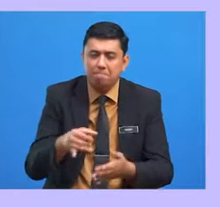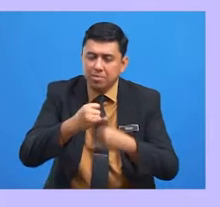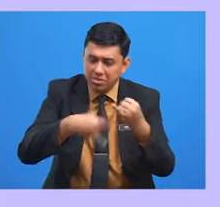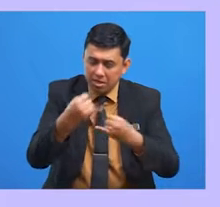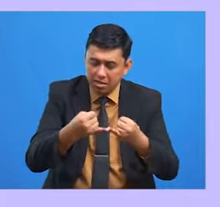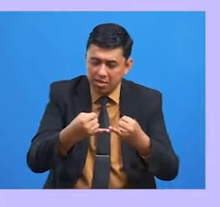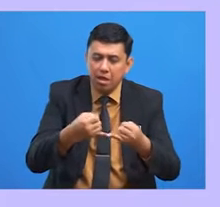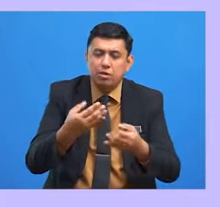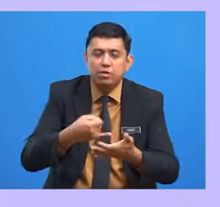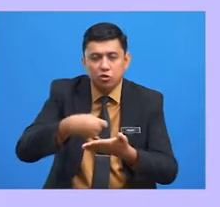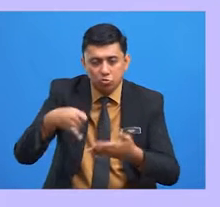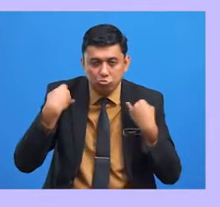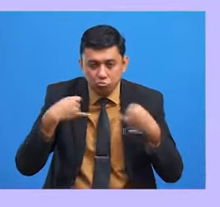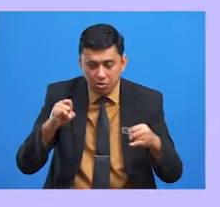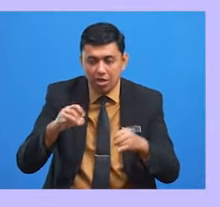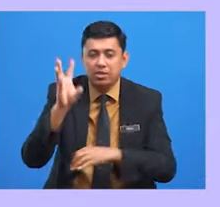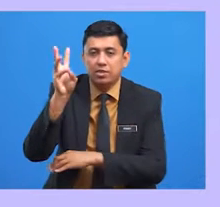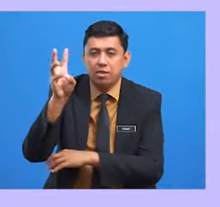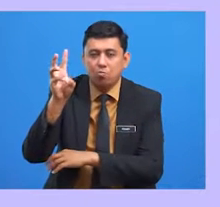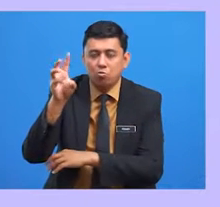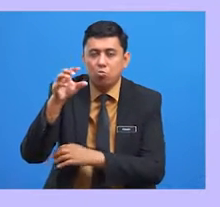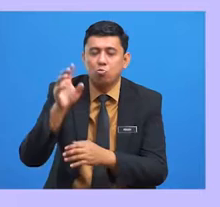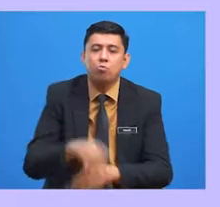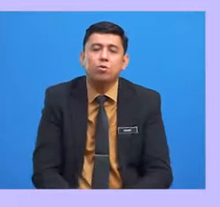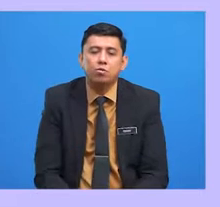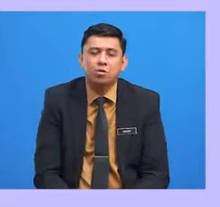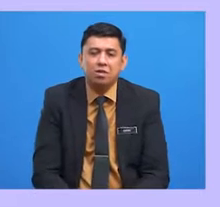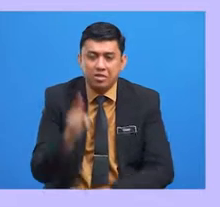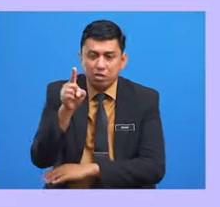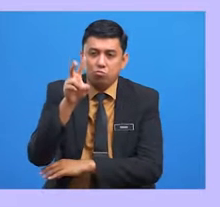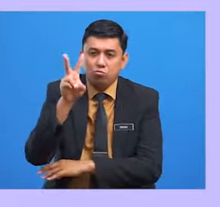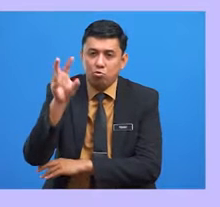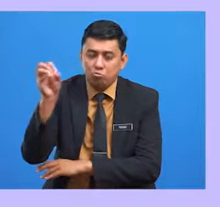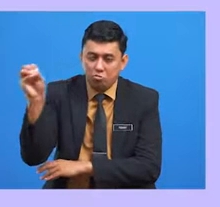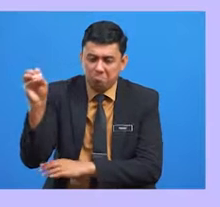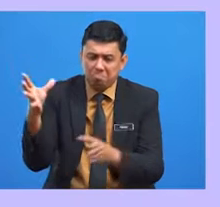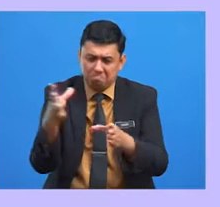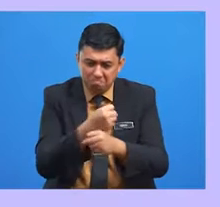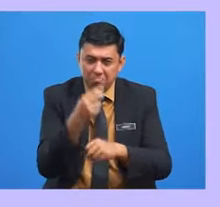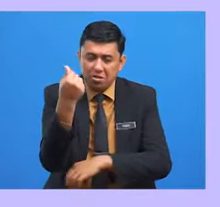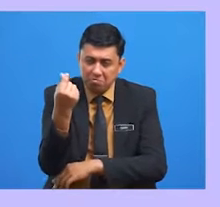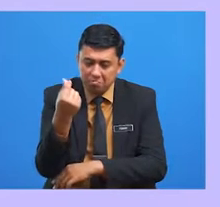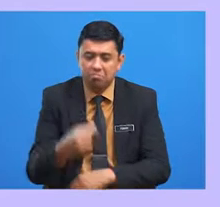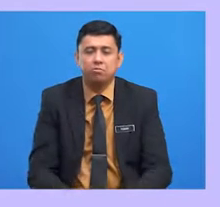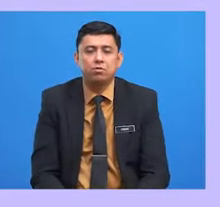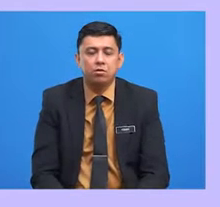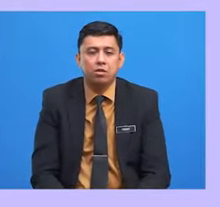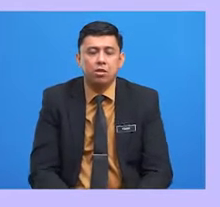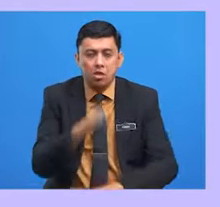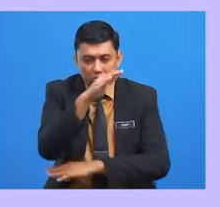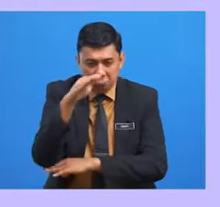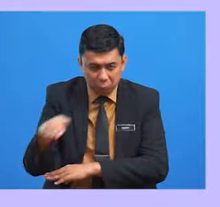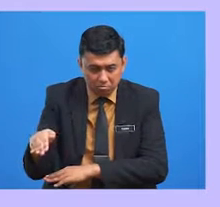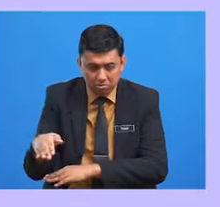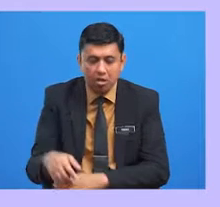unit. Oleh itu, jumlah hasil yang diperolehi RM1,200. Jika harga barang diturunkan